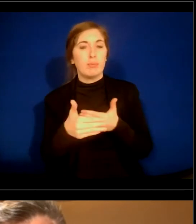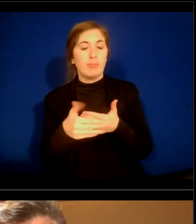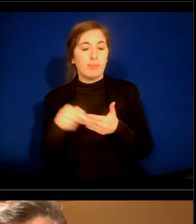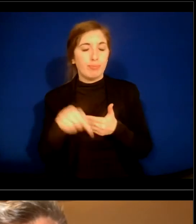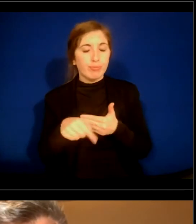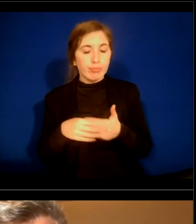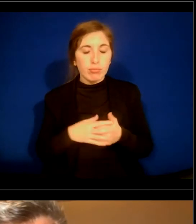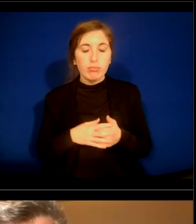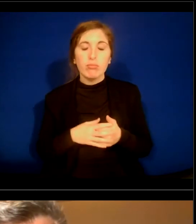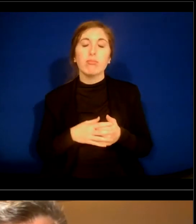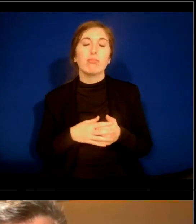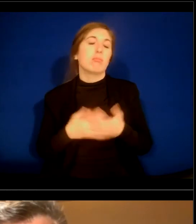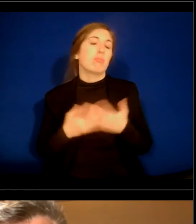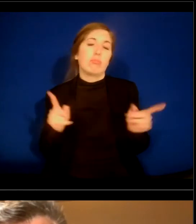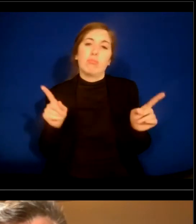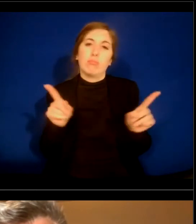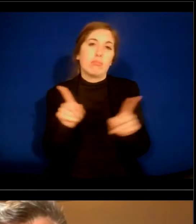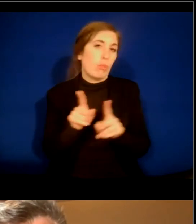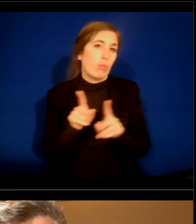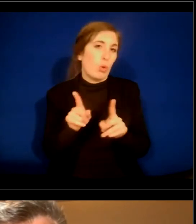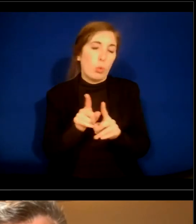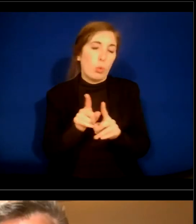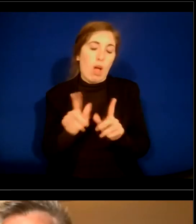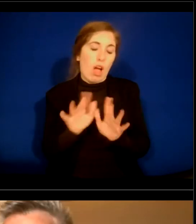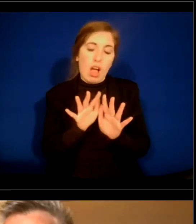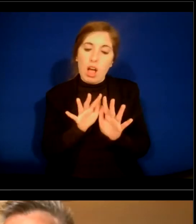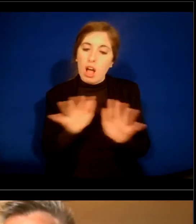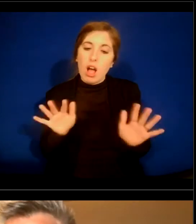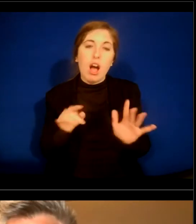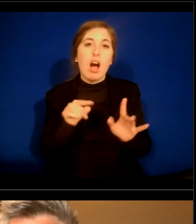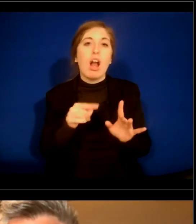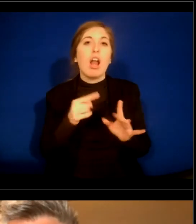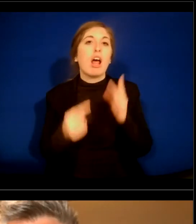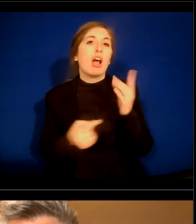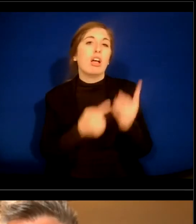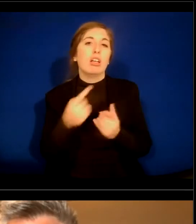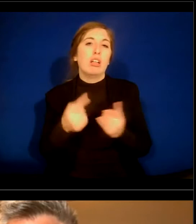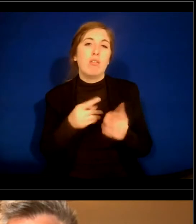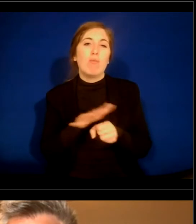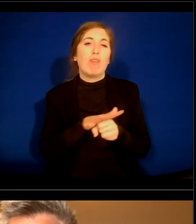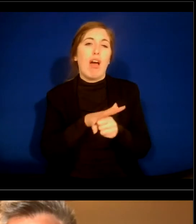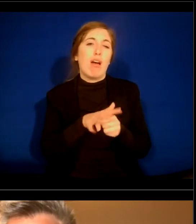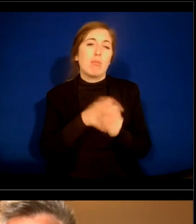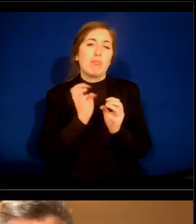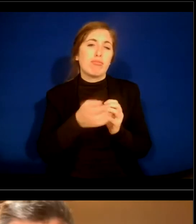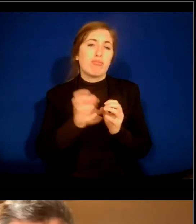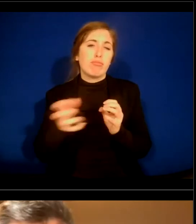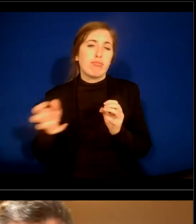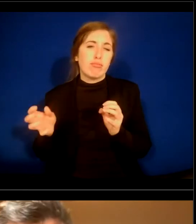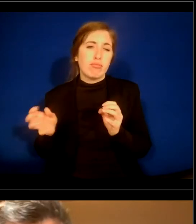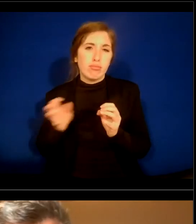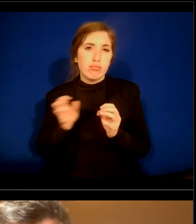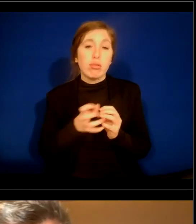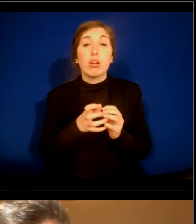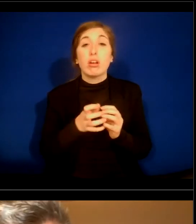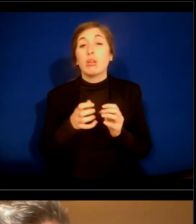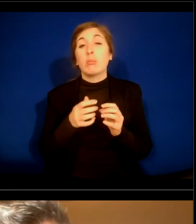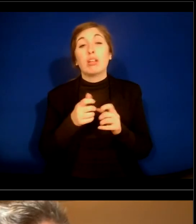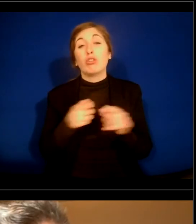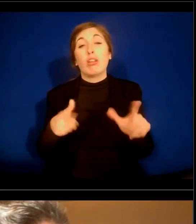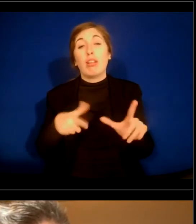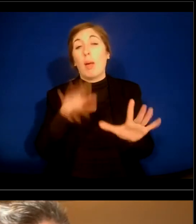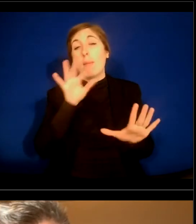E stessa cosa sta accadendo a parecchie famiglie in parecchie città. Questo